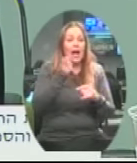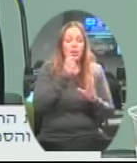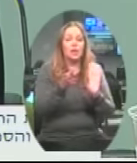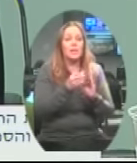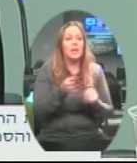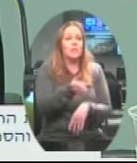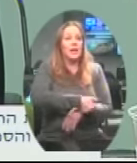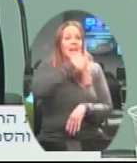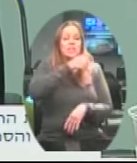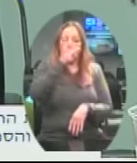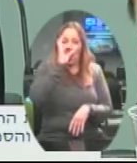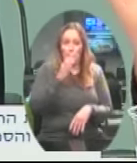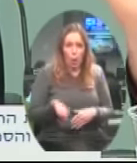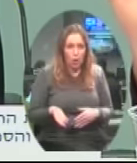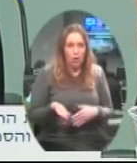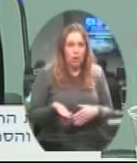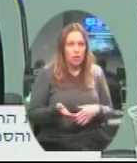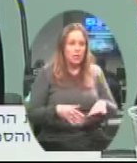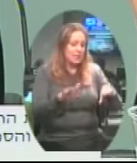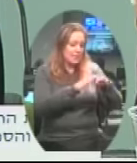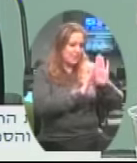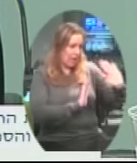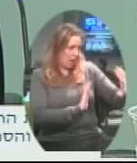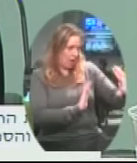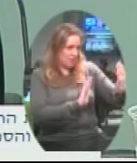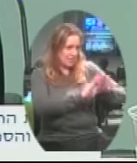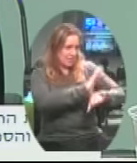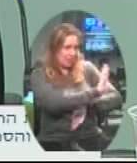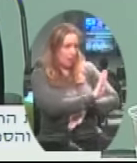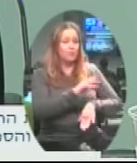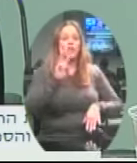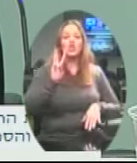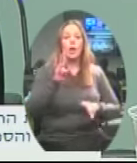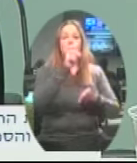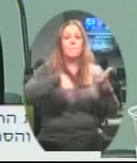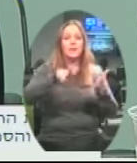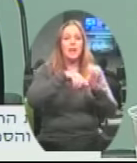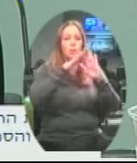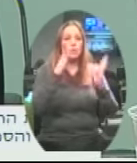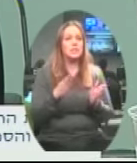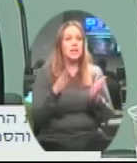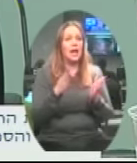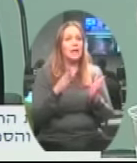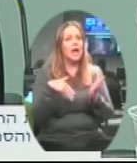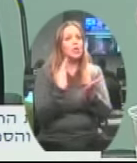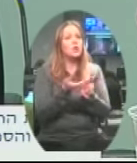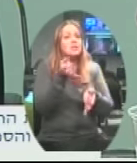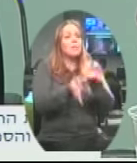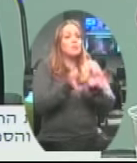ששטרן... רגע, שנייה, לא, לא, לא, סליחה, סליחה. שטרן ביטל את מוסד היועצת המשפטית